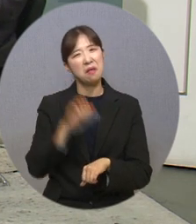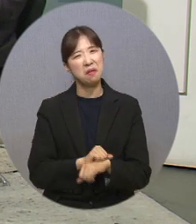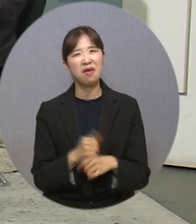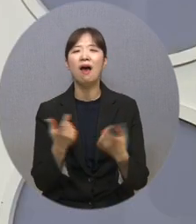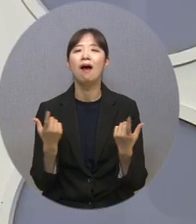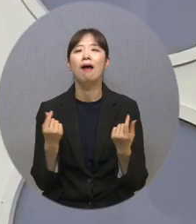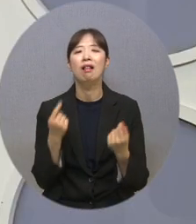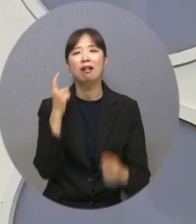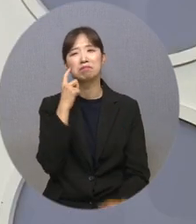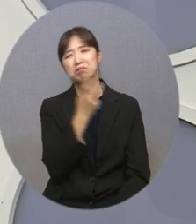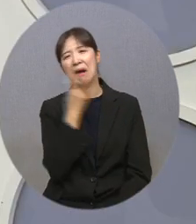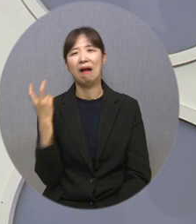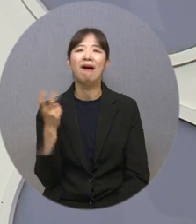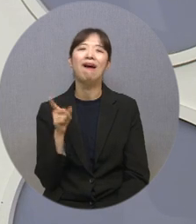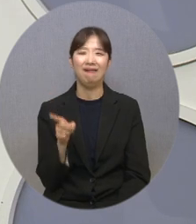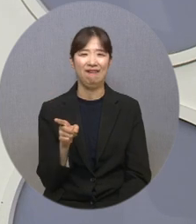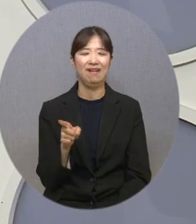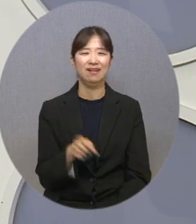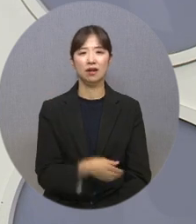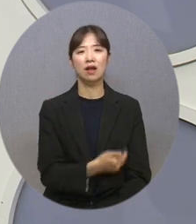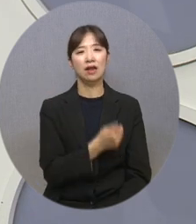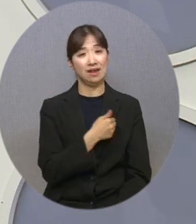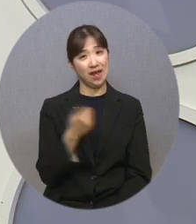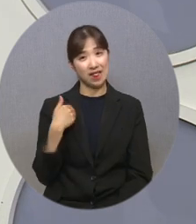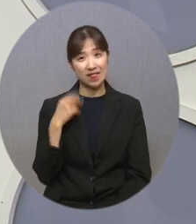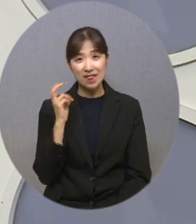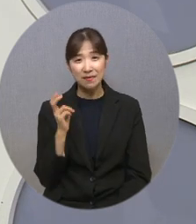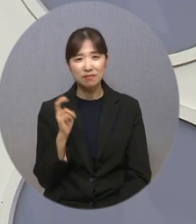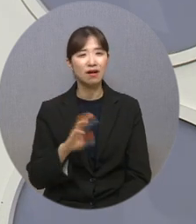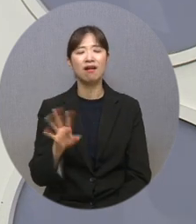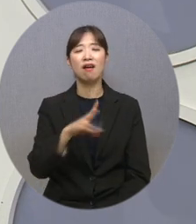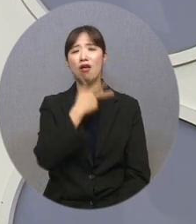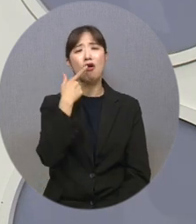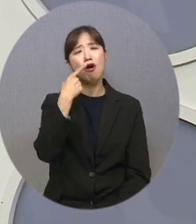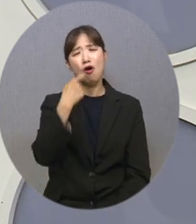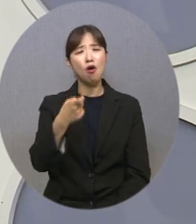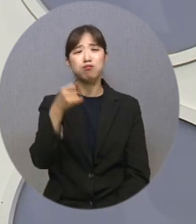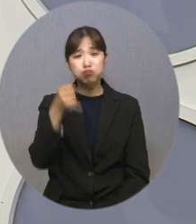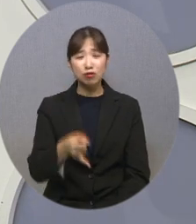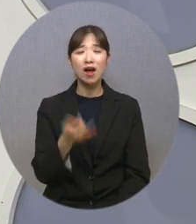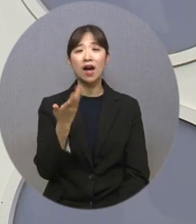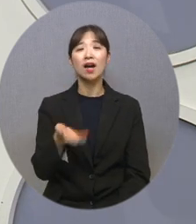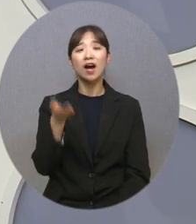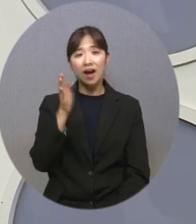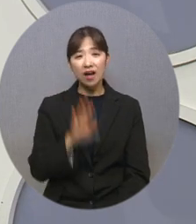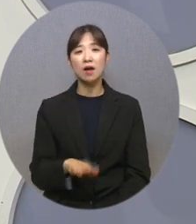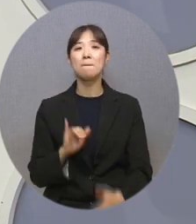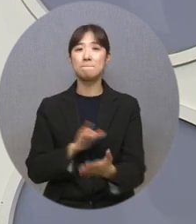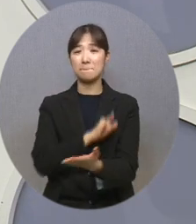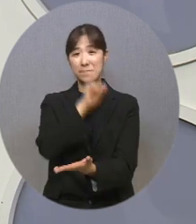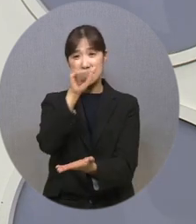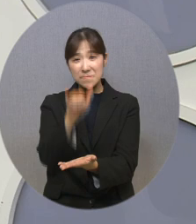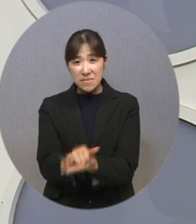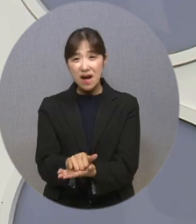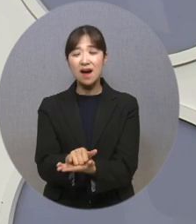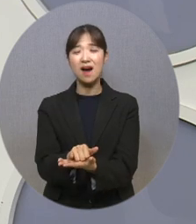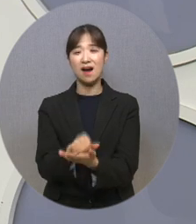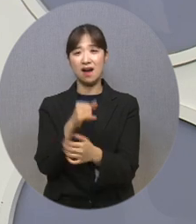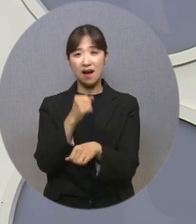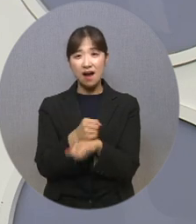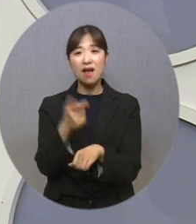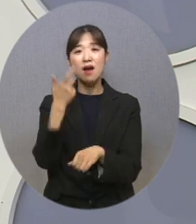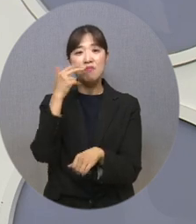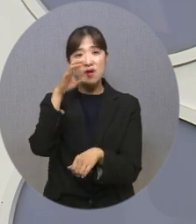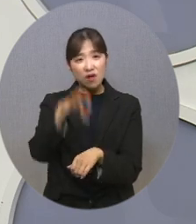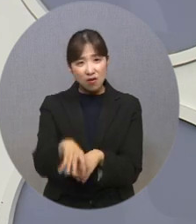아닌가. 자신감? 자신감. 아, 뭐 영어 아무것도 몰라도요. 네. 비행기에 딱 그 도착해서